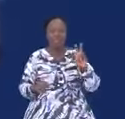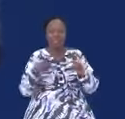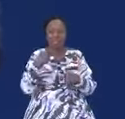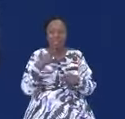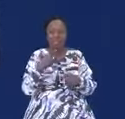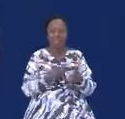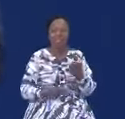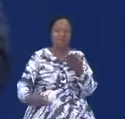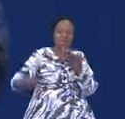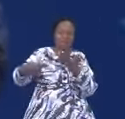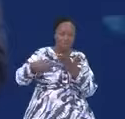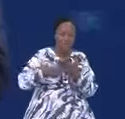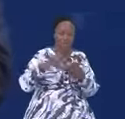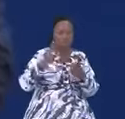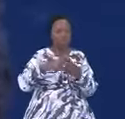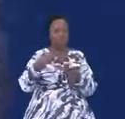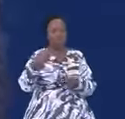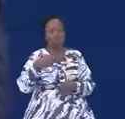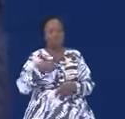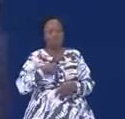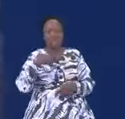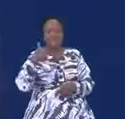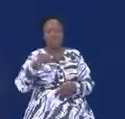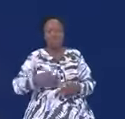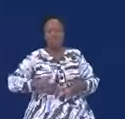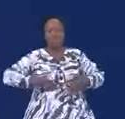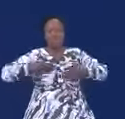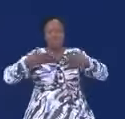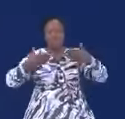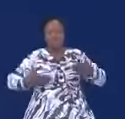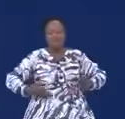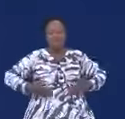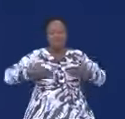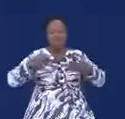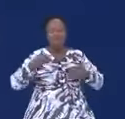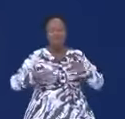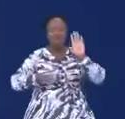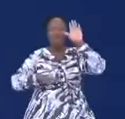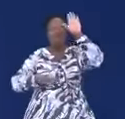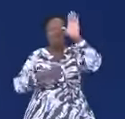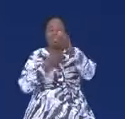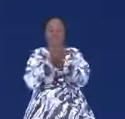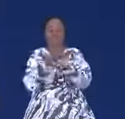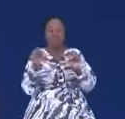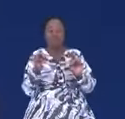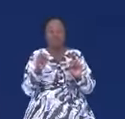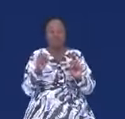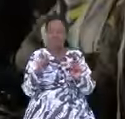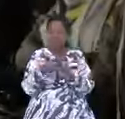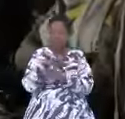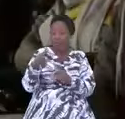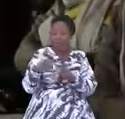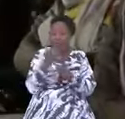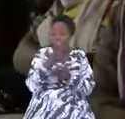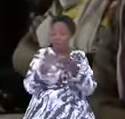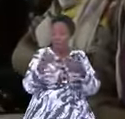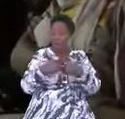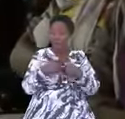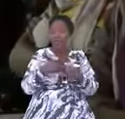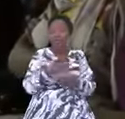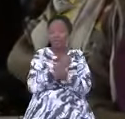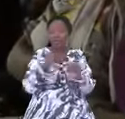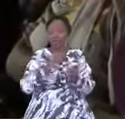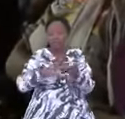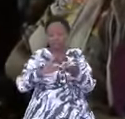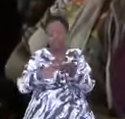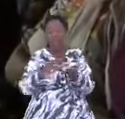de ton salut qu'à quelques à le salut le pardon la liberté la purification